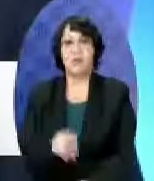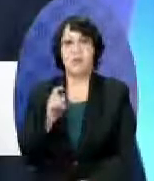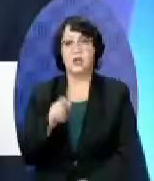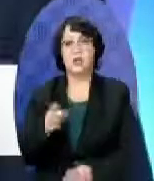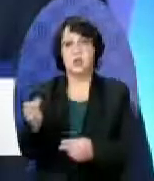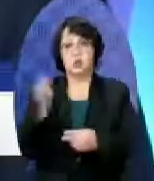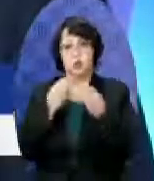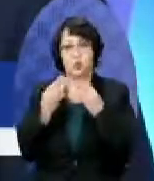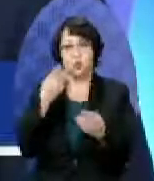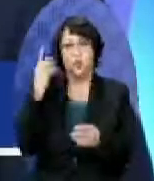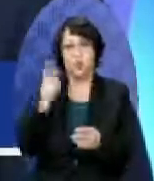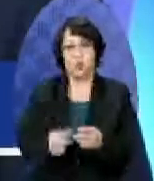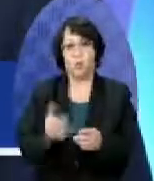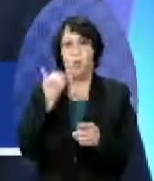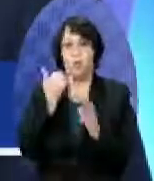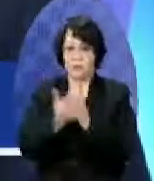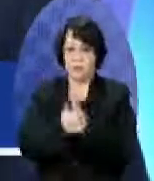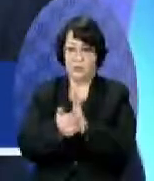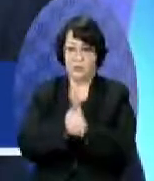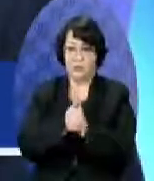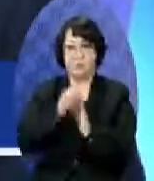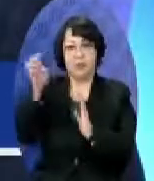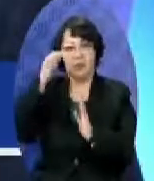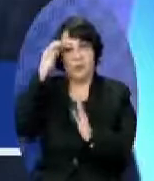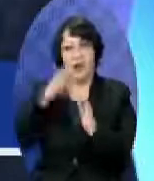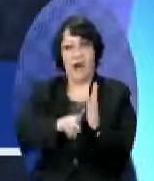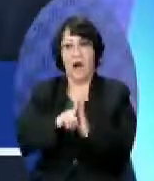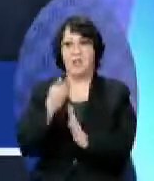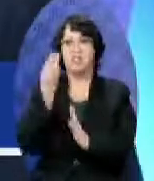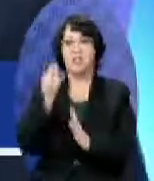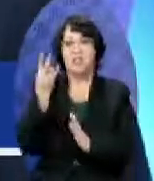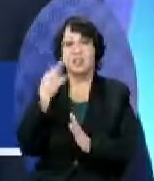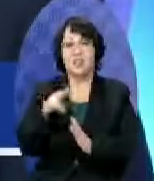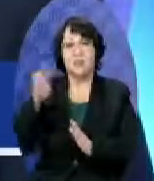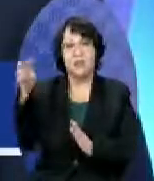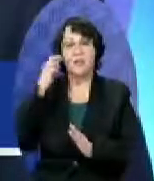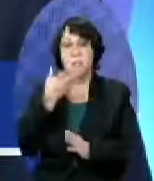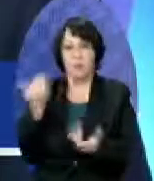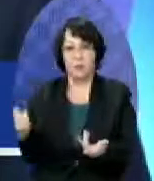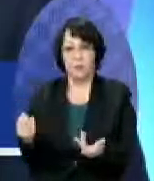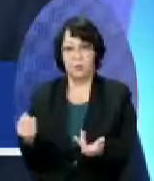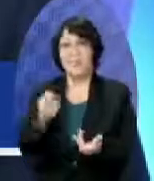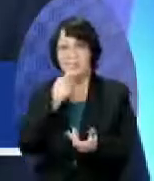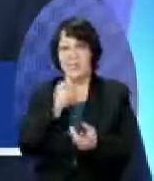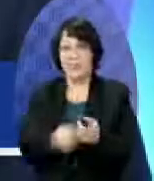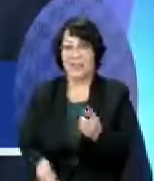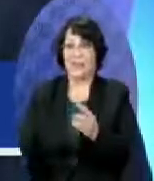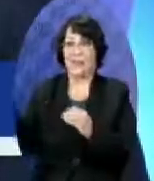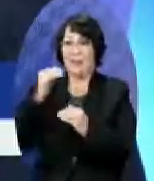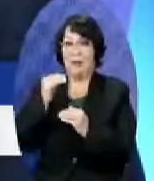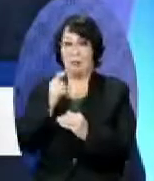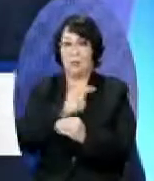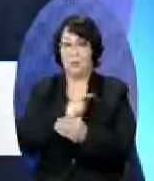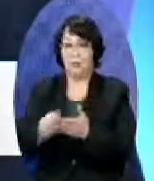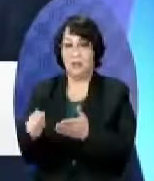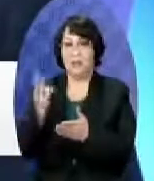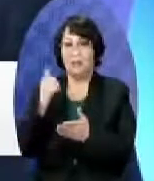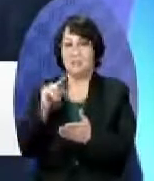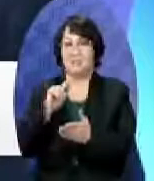тухайн шүүгч уур чадвар мэдлэг нь анхан шатнд ерөөсө байх болсон эсвэл дав залт шатн дээр энэ албан тушаалын гэмт хэрэгтэй холбоотой эргүүдийг авилгал албан